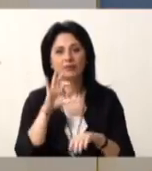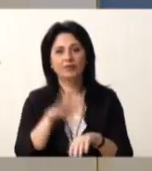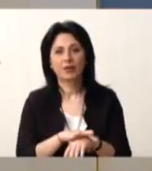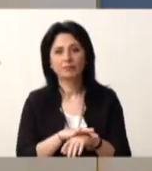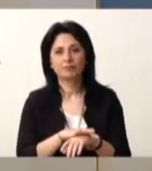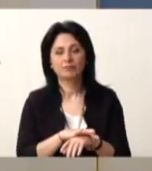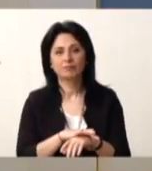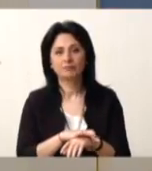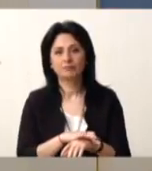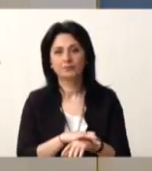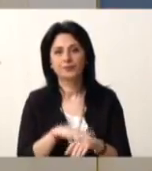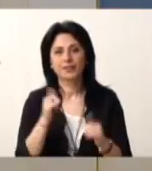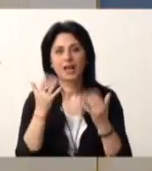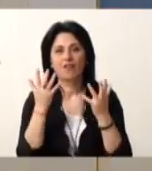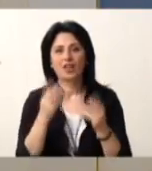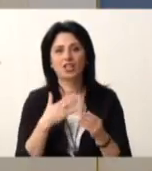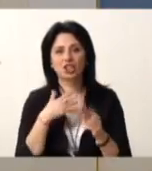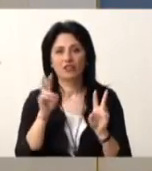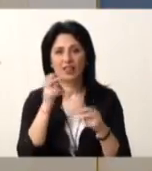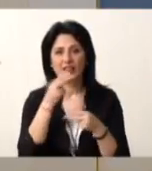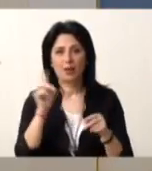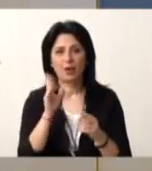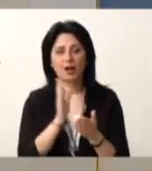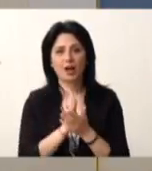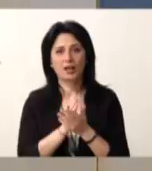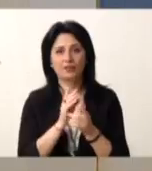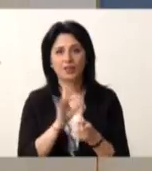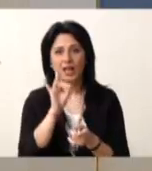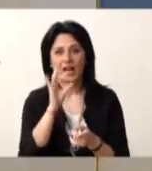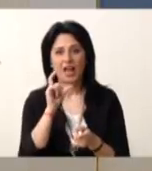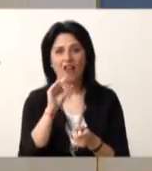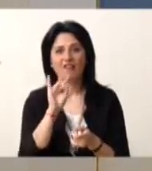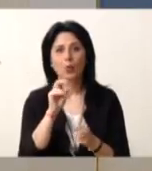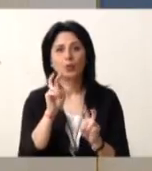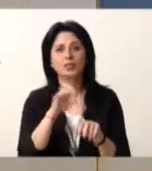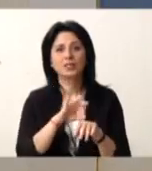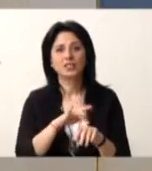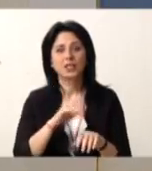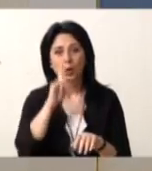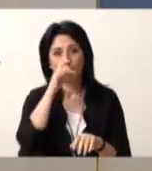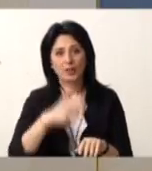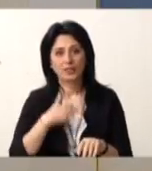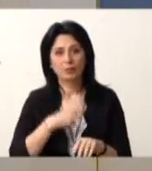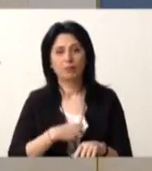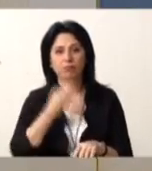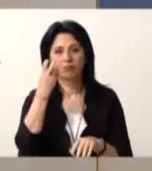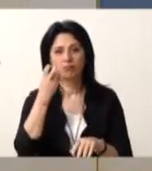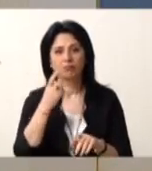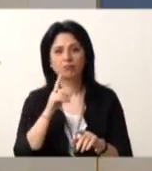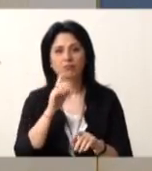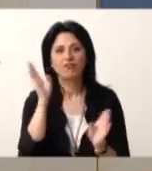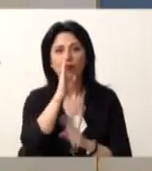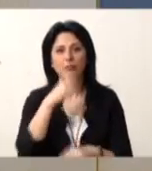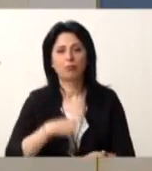არის, აი დღევანდელი ჩვენი თემა რაც არის. დი. რეფლუქს დაავადება გულძმარვასთან ერთად ბოყინიც ერთ-ერთი